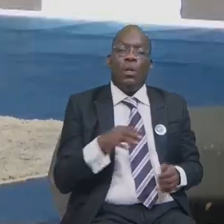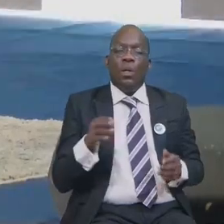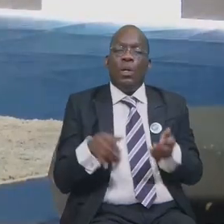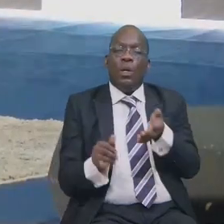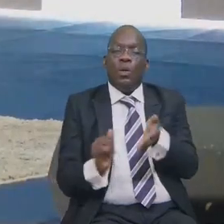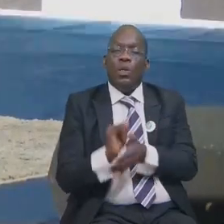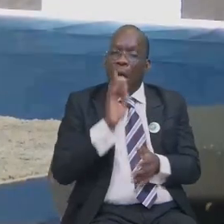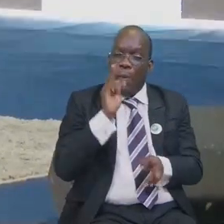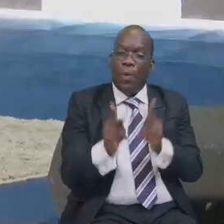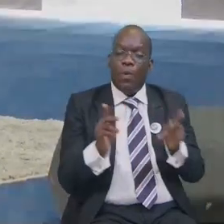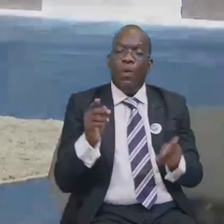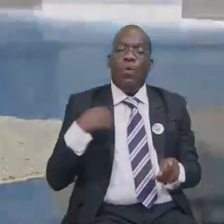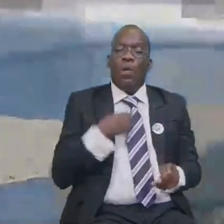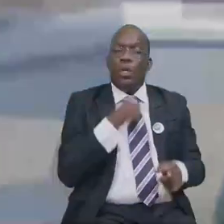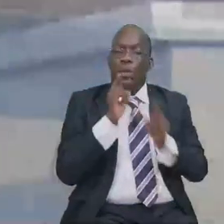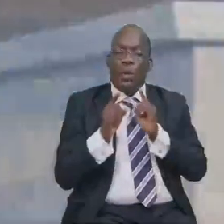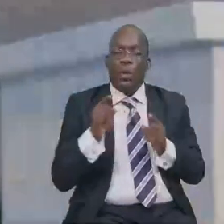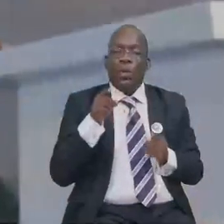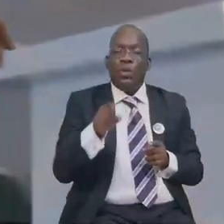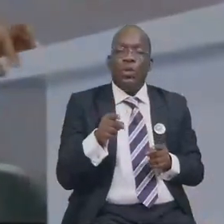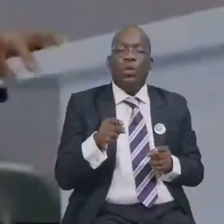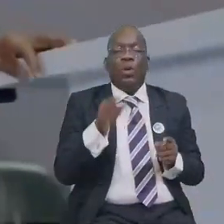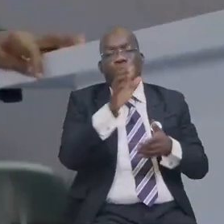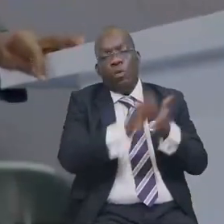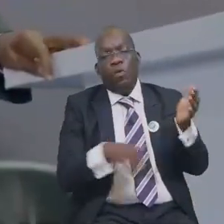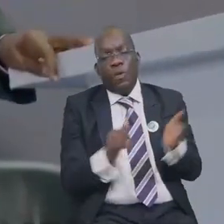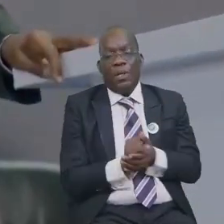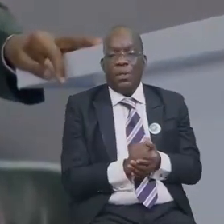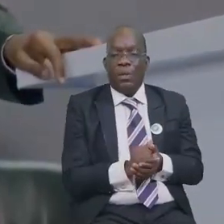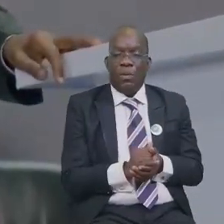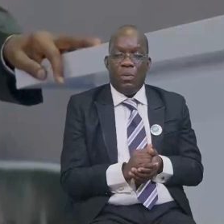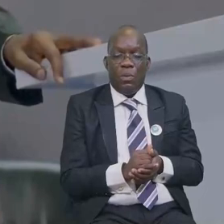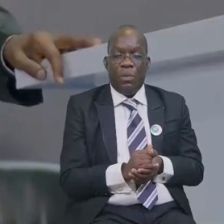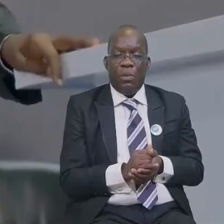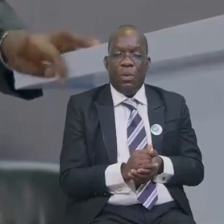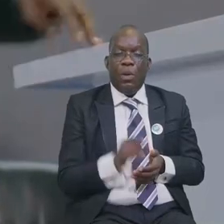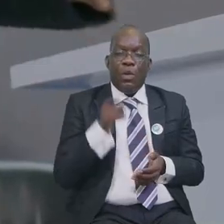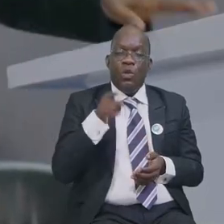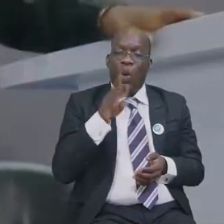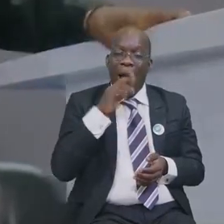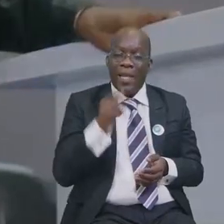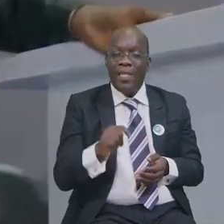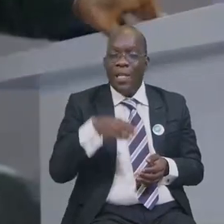que vous prêchez. Quand vous prêcher, ça ne les touche pas.